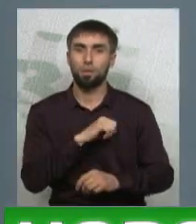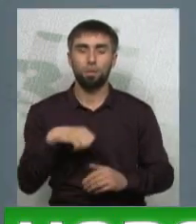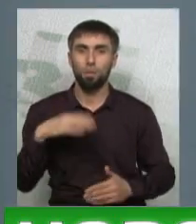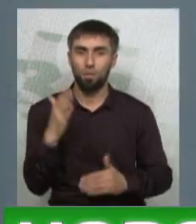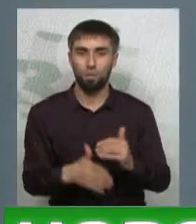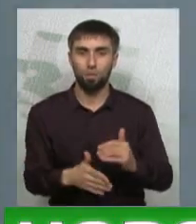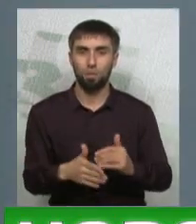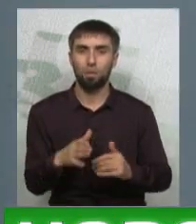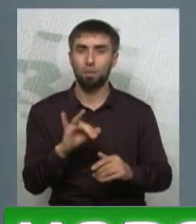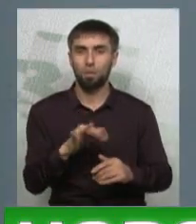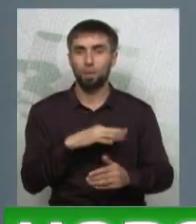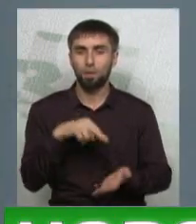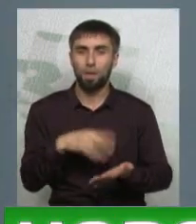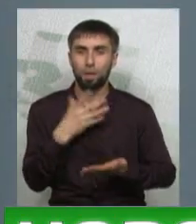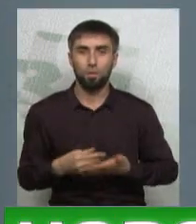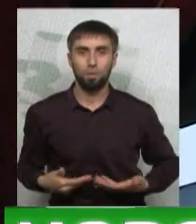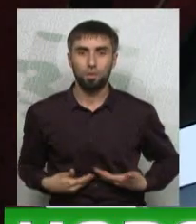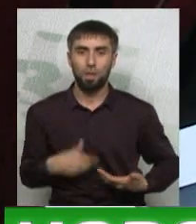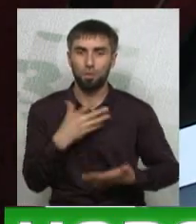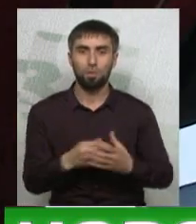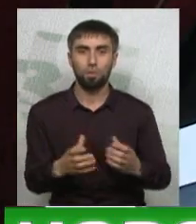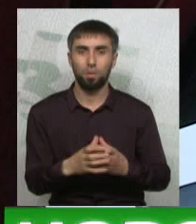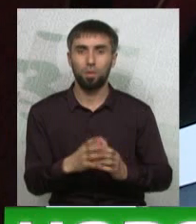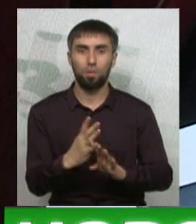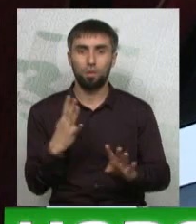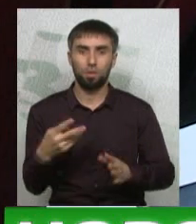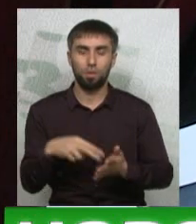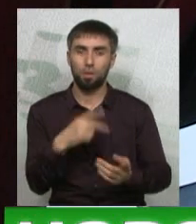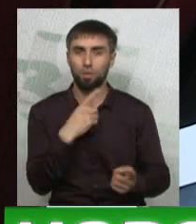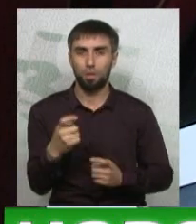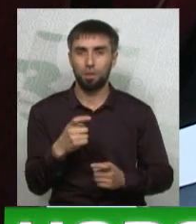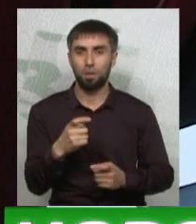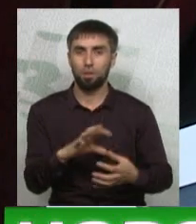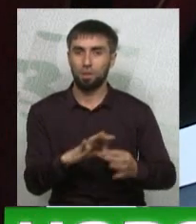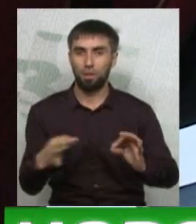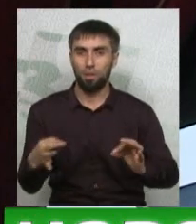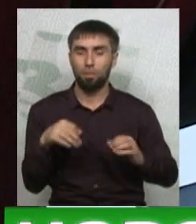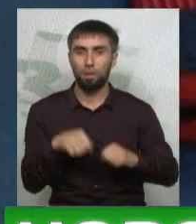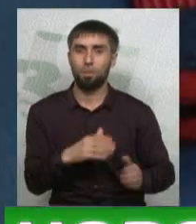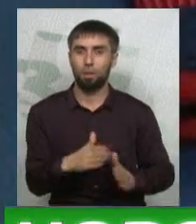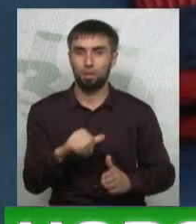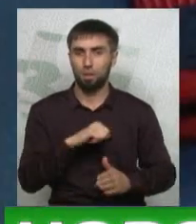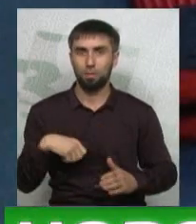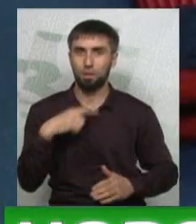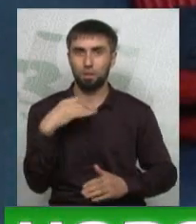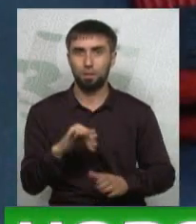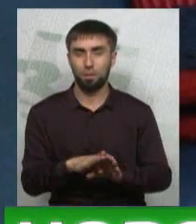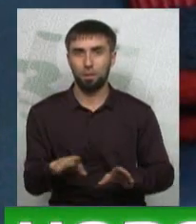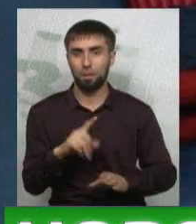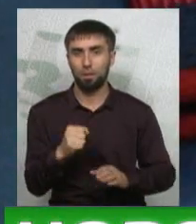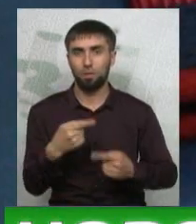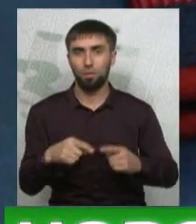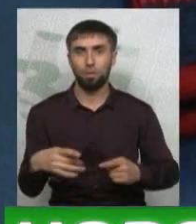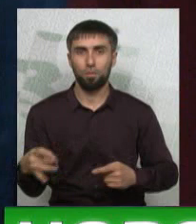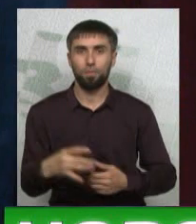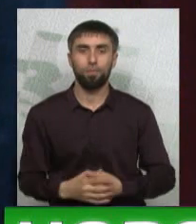конца, а порой и ценой собственной жизни, личный состав отрядов стал надежным звеном правопорядка как в самой Ингушетии, так и за ее